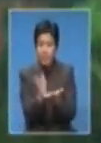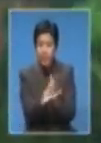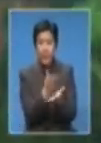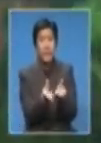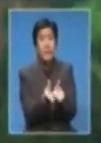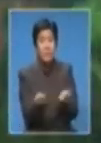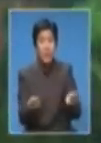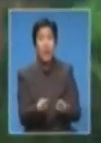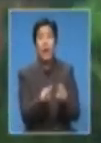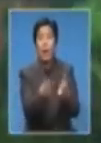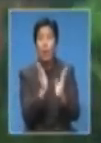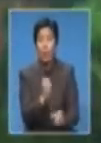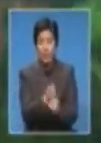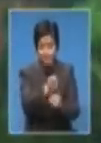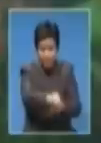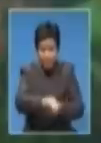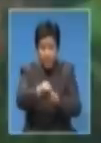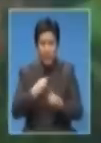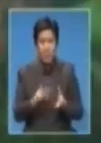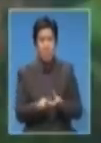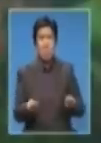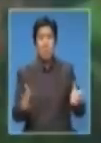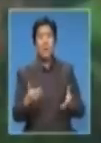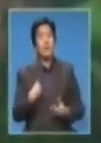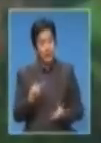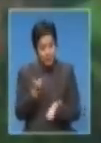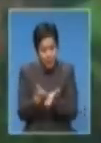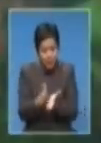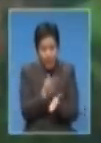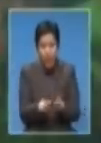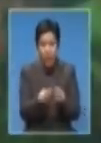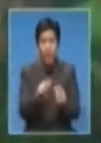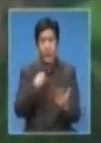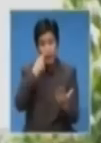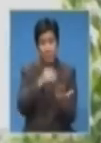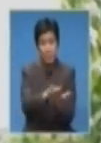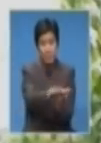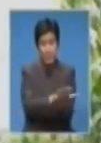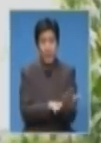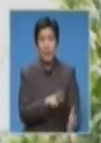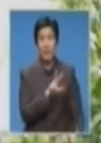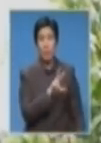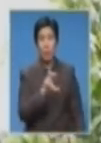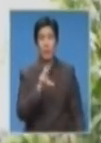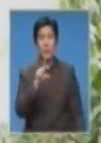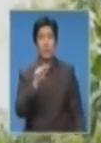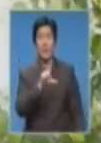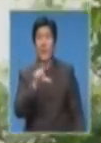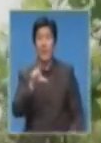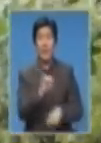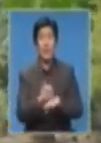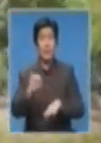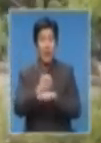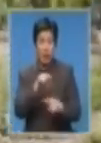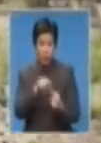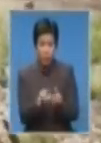นะครับแก่เกษตรกรที่ไร้ที่ทำกินให้เหมาะสมประเทศไทยมีพื้นที่รวมทั้งหมด320ล้านไร่เป็นพื้นที่ถือครองเพื่อการเก